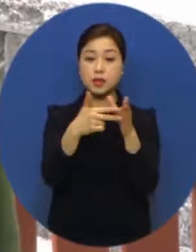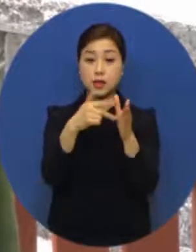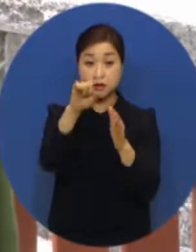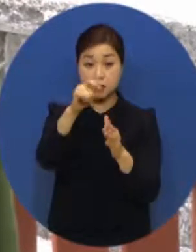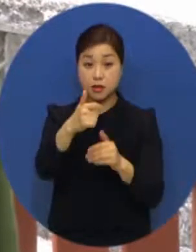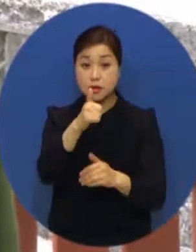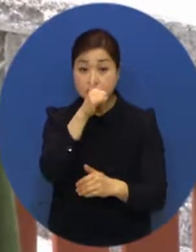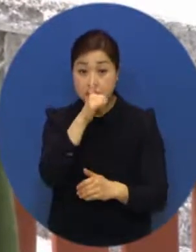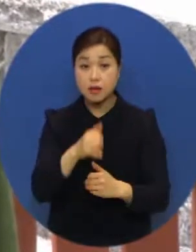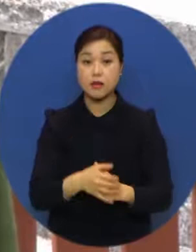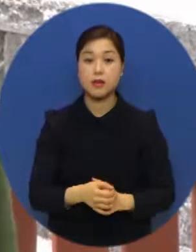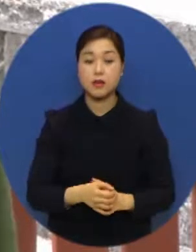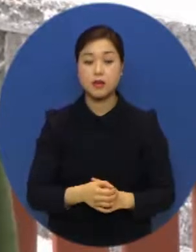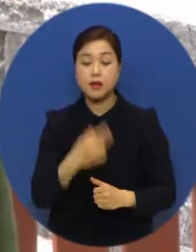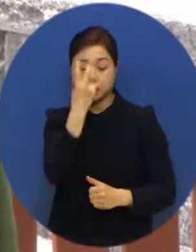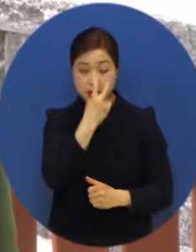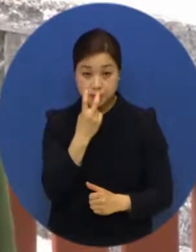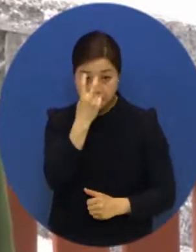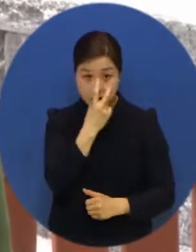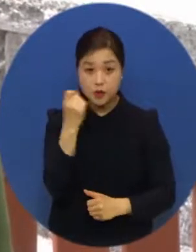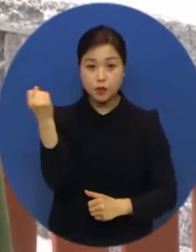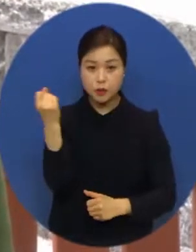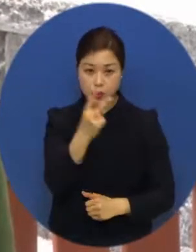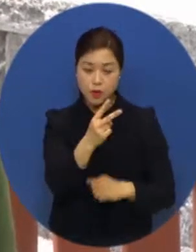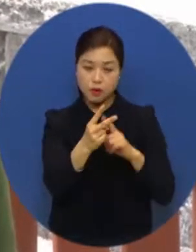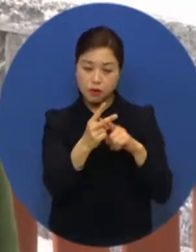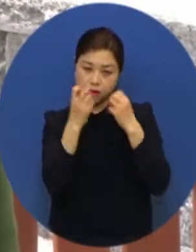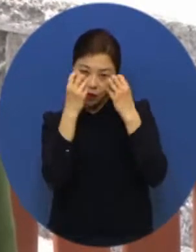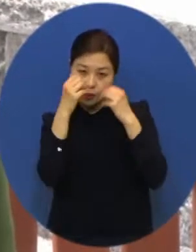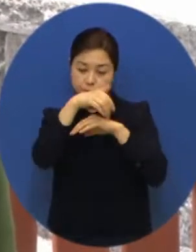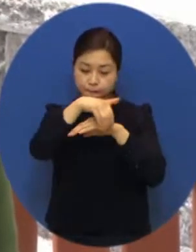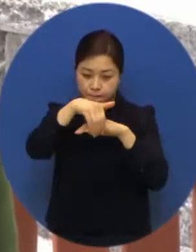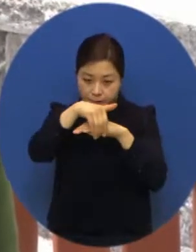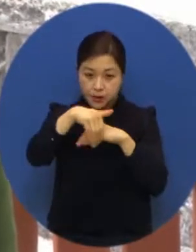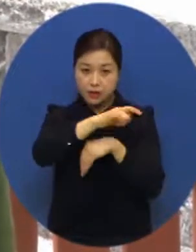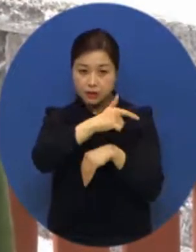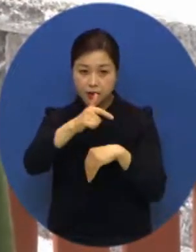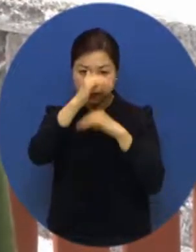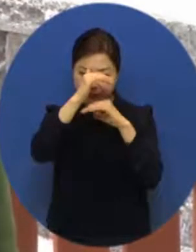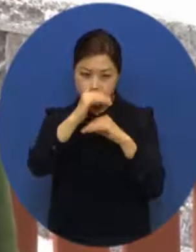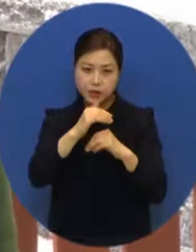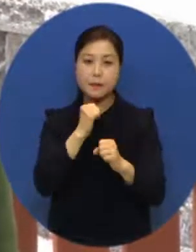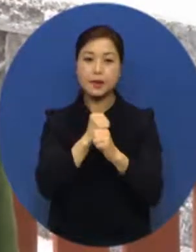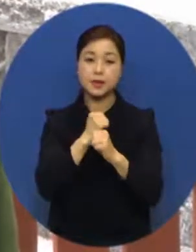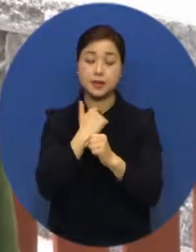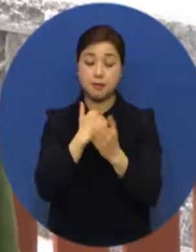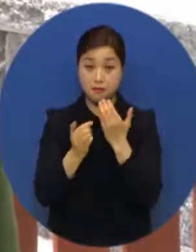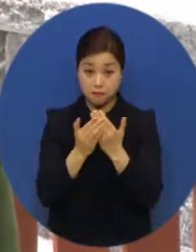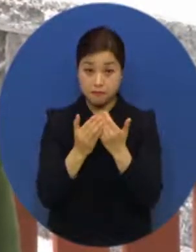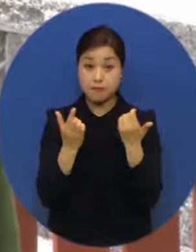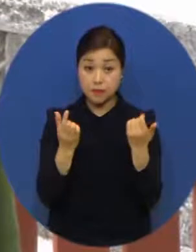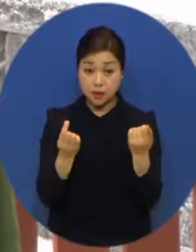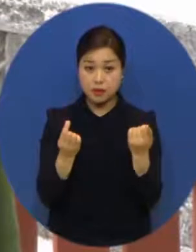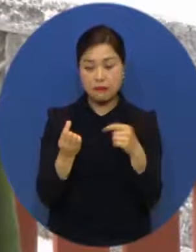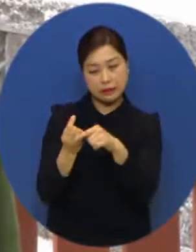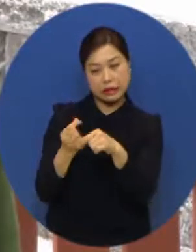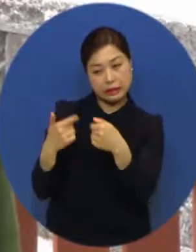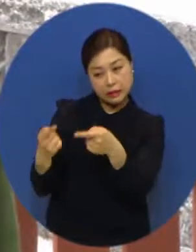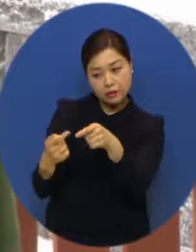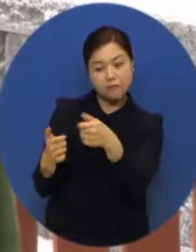문화재단의 뭐 심사라든지 컨설팅이라든지 뭐 그런 일들을 해와서 그렇게 낯설지는 않습니다.